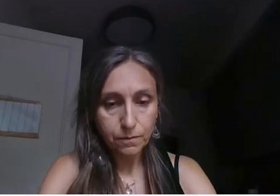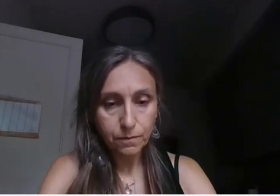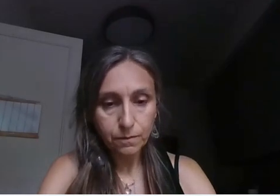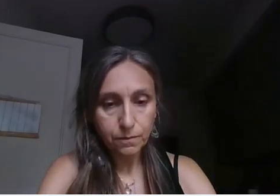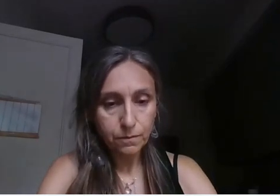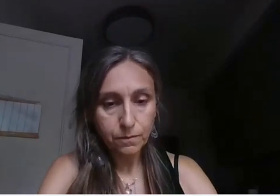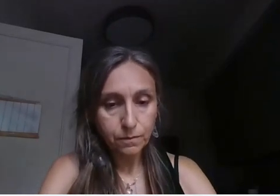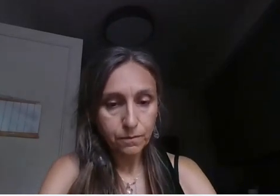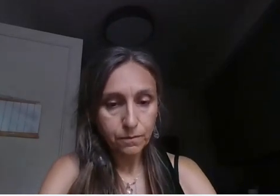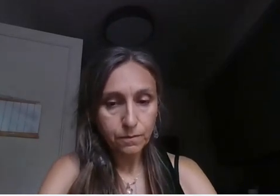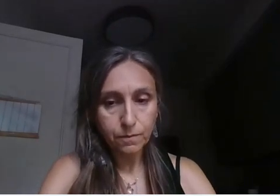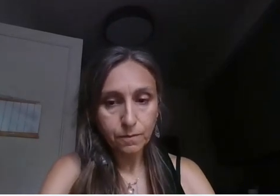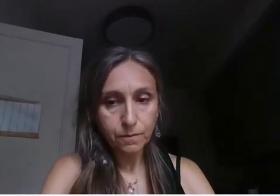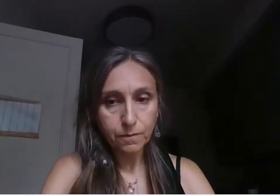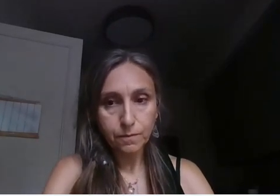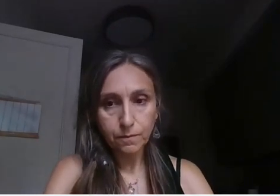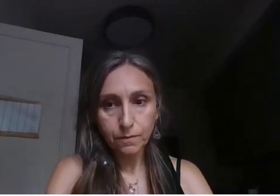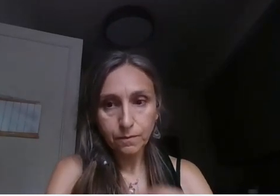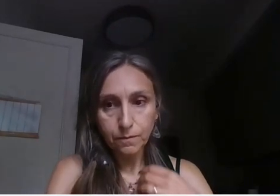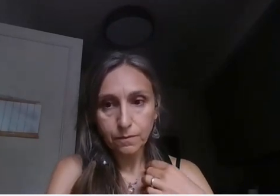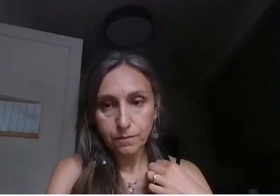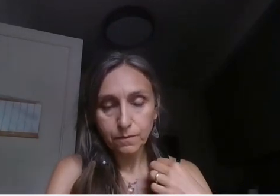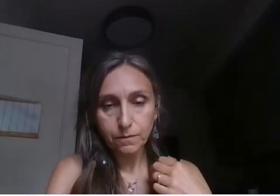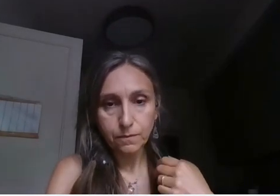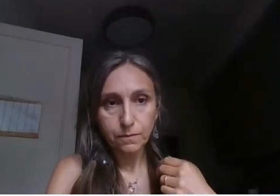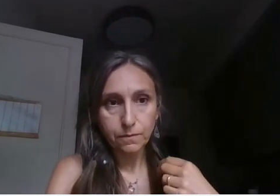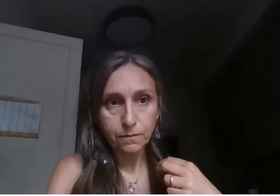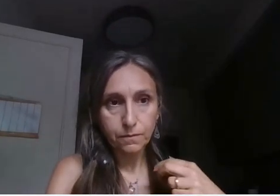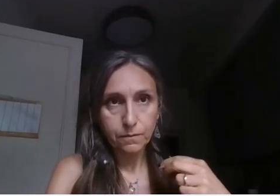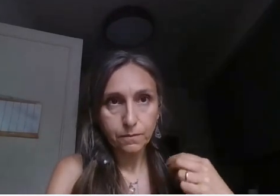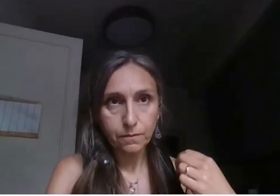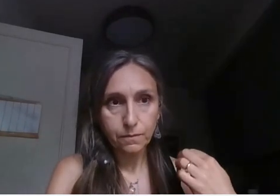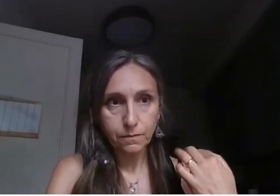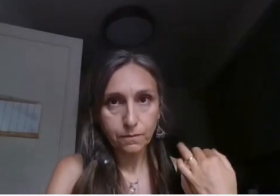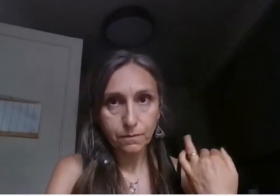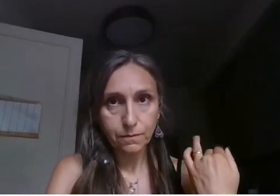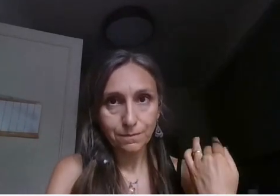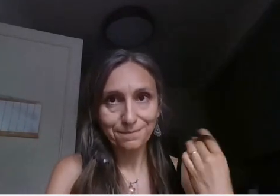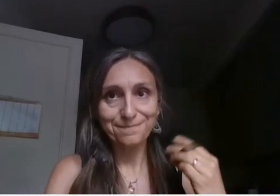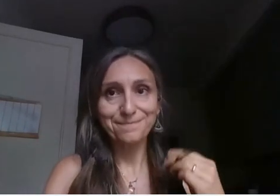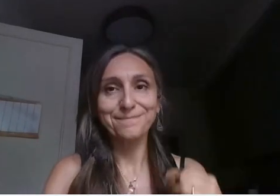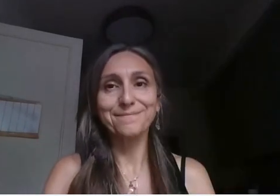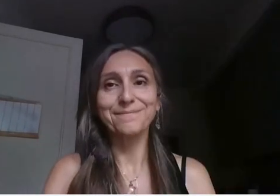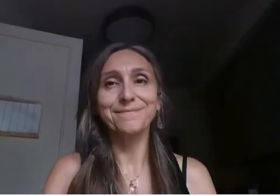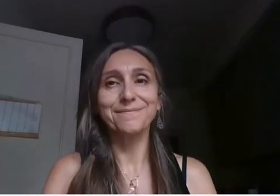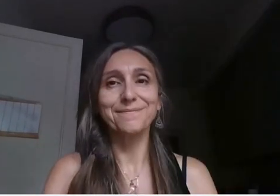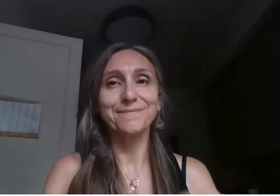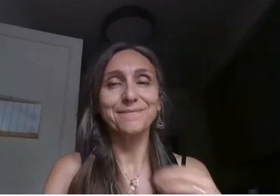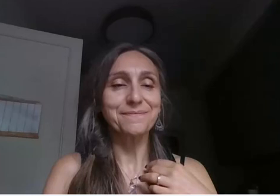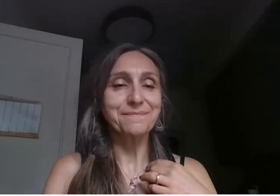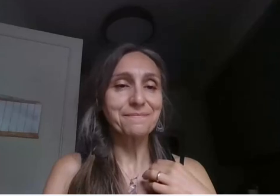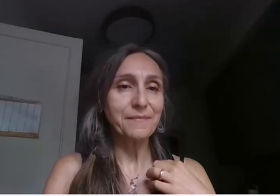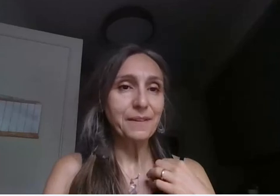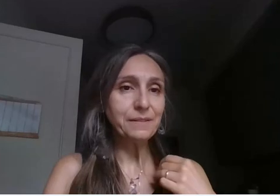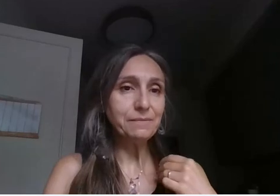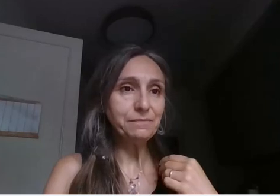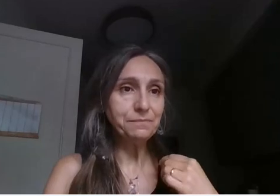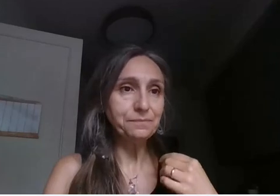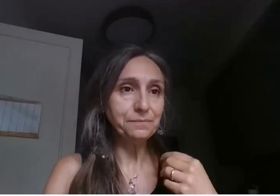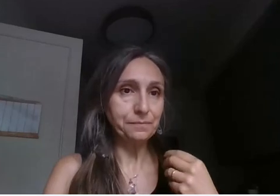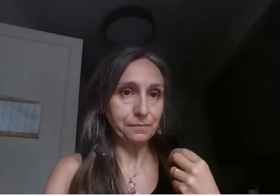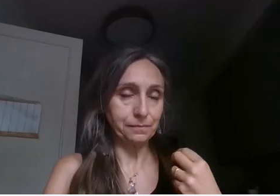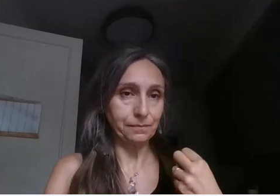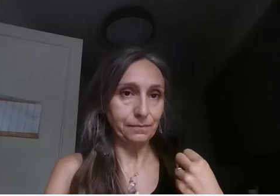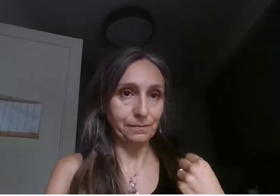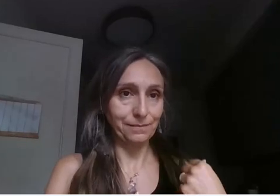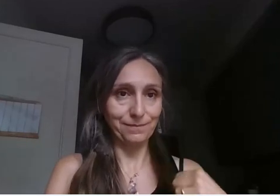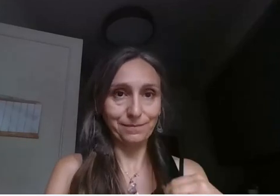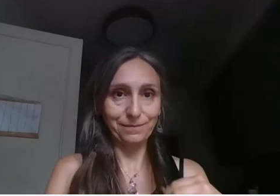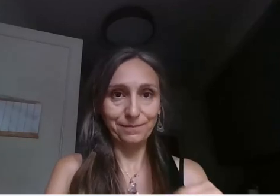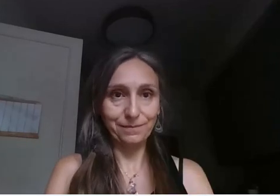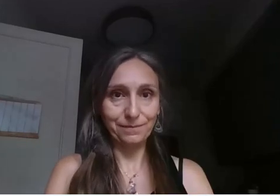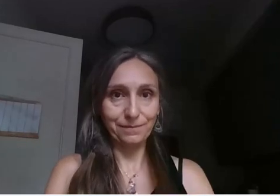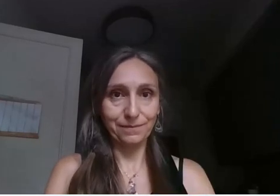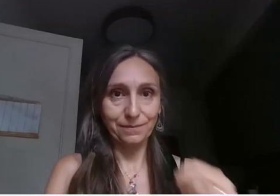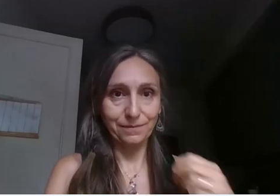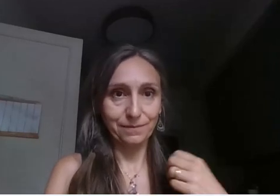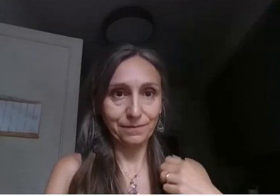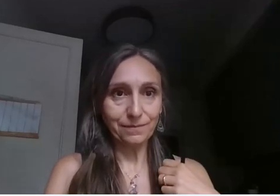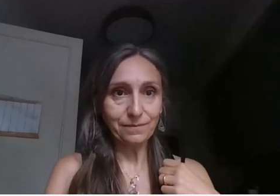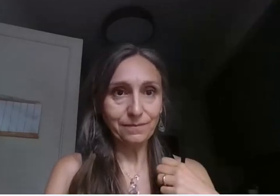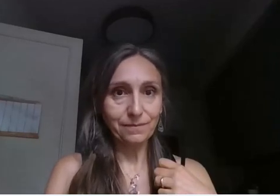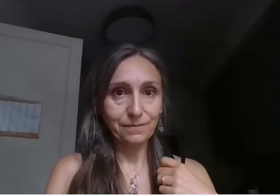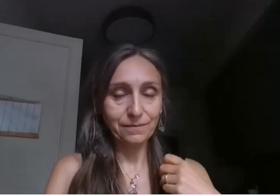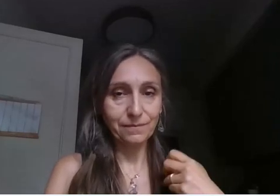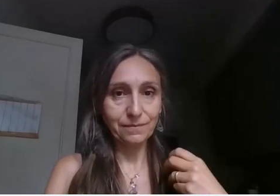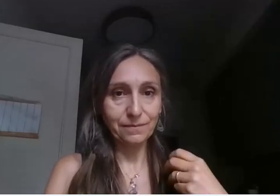si arrivi a $200, ancora io non l'ho capito, ma quindi mi tengo abbastanza lontano, ma teoricamente un PAN è